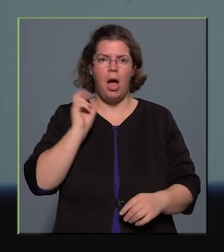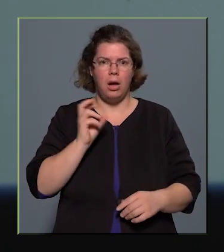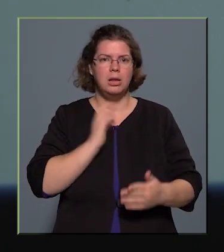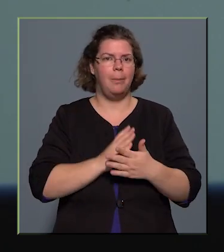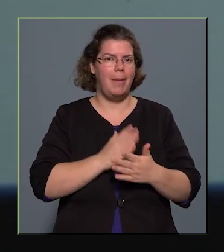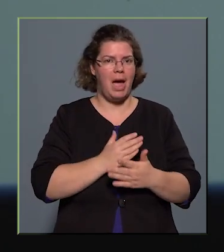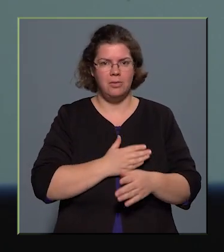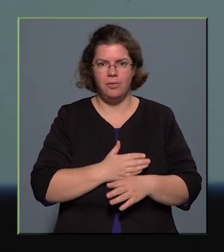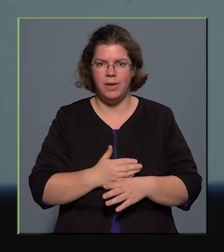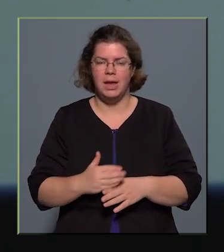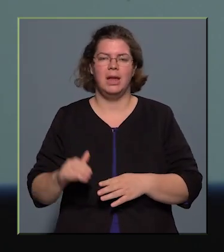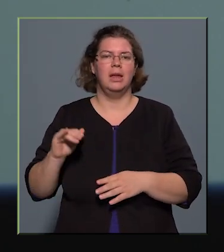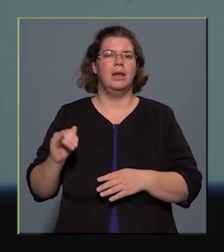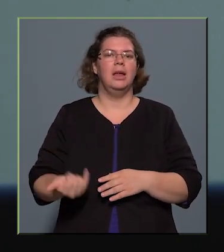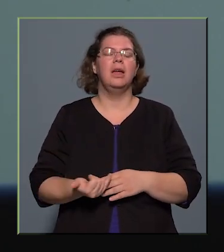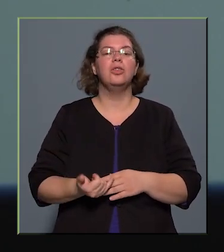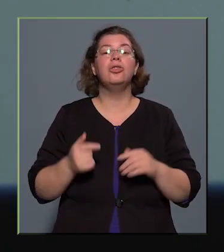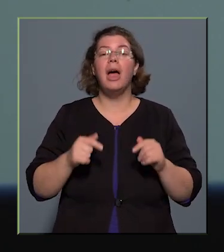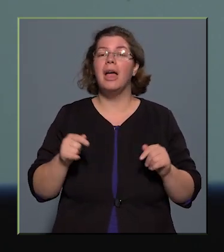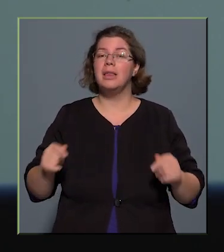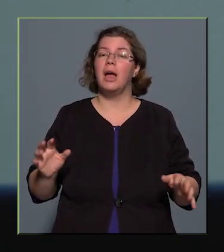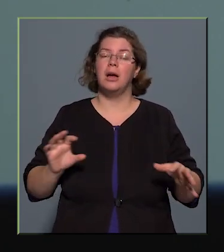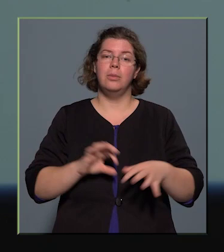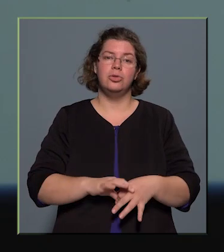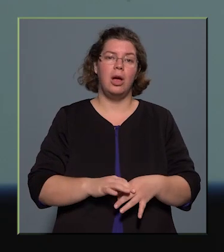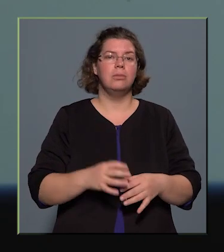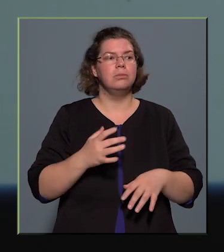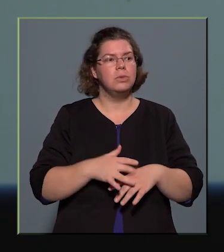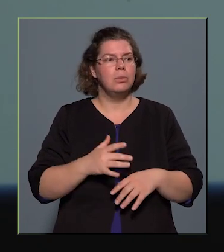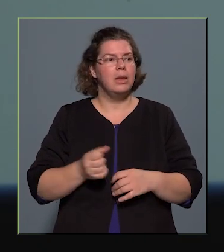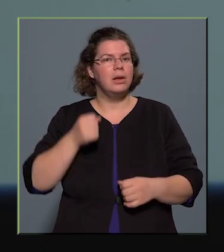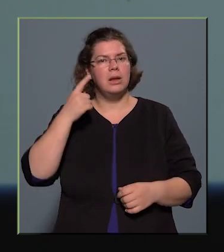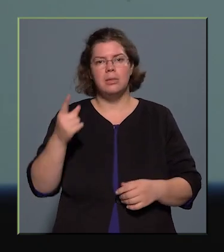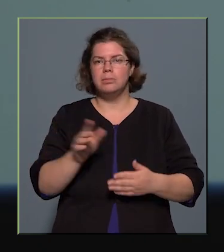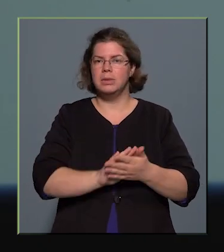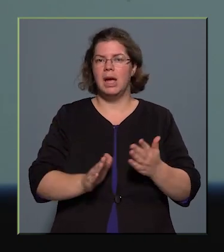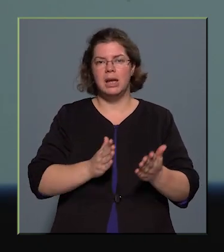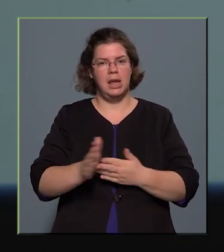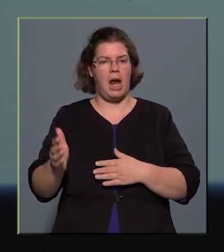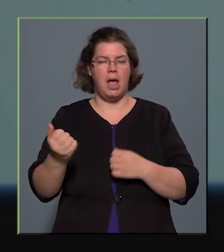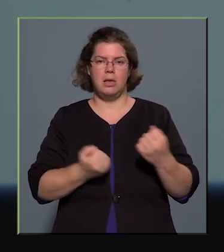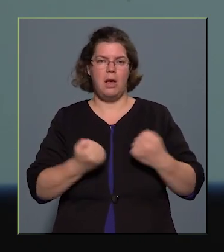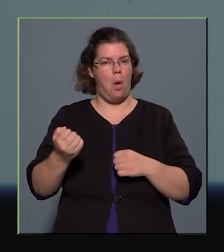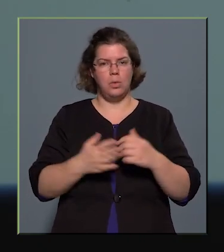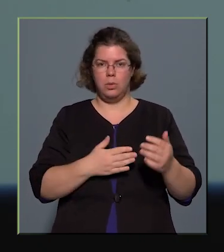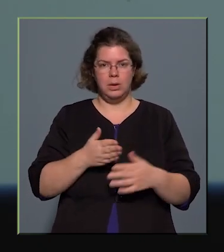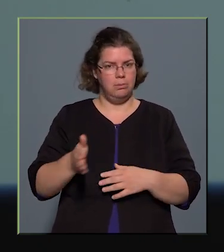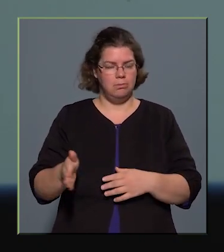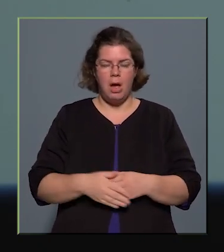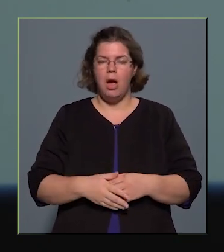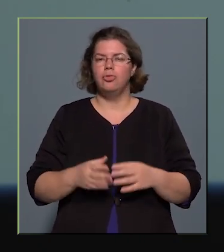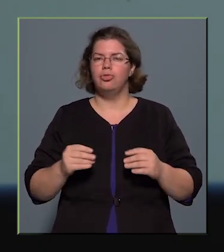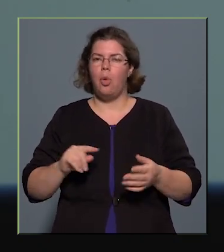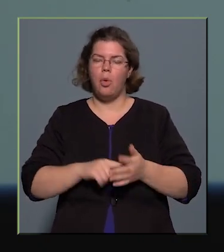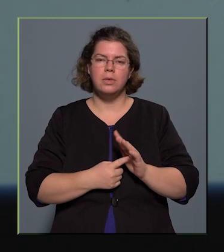végig, és ezek kapcsán próbáljuk kitalálni, hogy milyen irányt vesz az autóipar maga. Rengetegszer a HIPA-nak